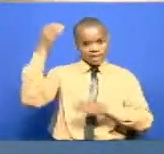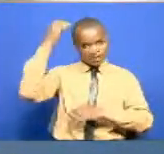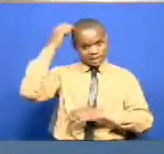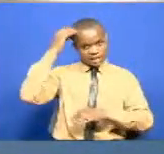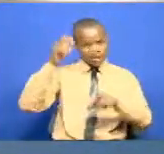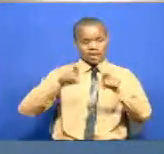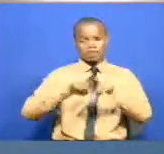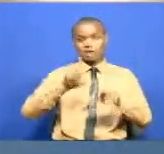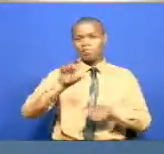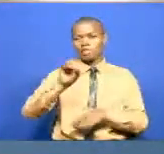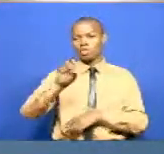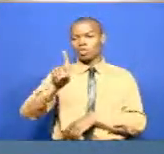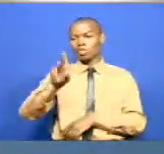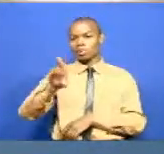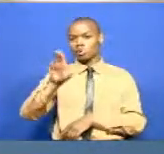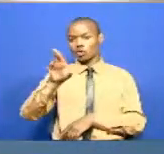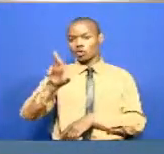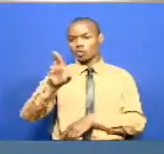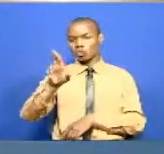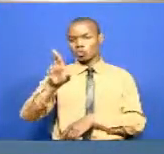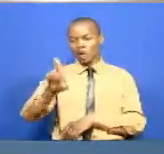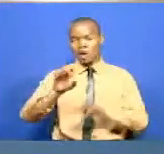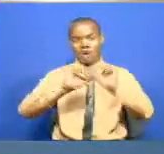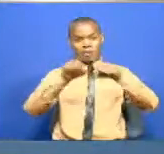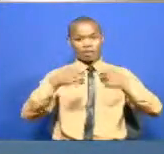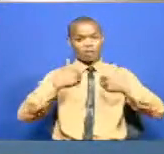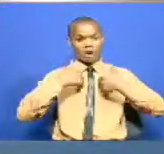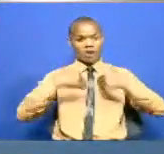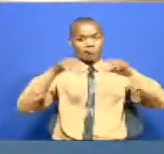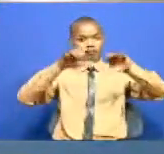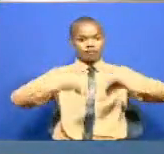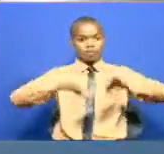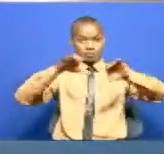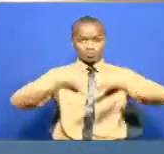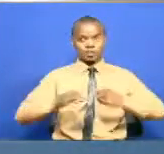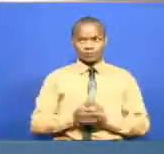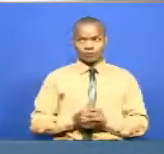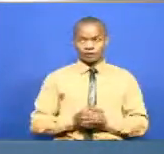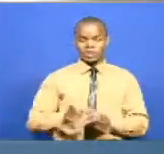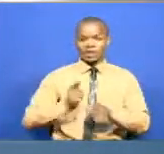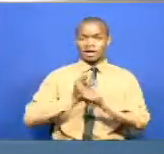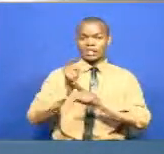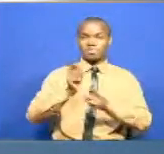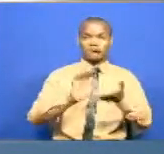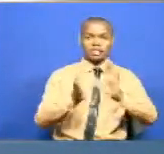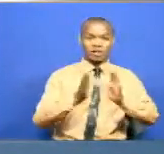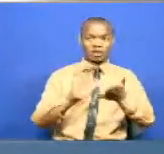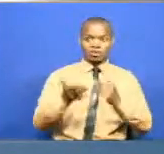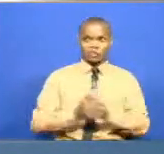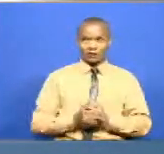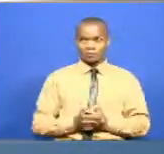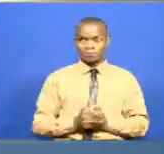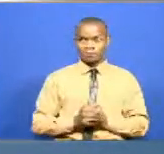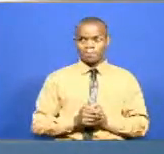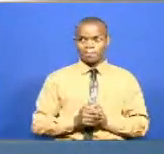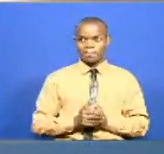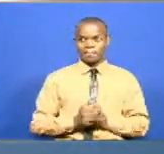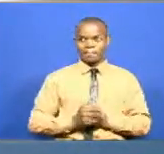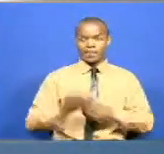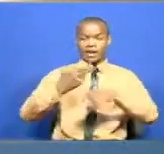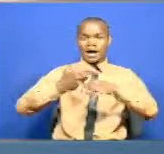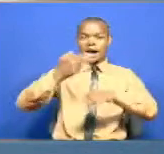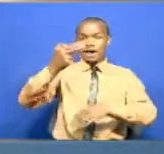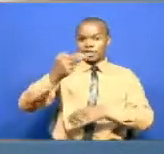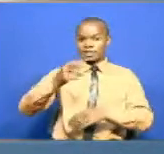vile kunatarajiwa kuwa na rasharasha za mvua na ngurumo za radi. Na tukiangazia viwango vya joto, ni kwamba joto litafikia nyuzi